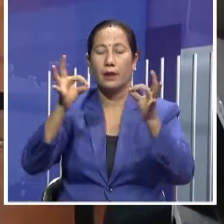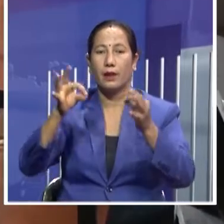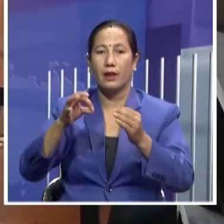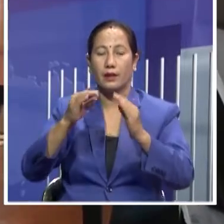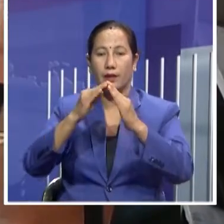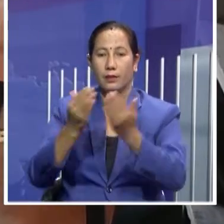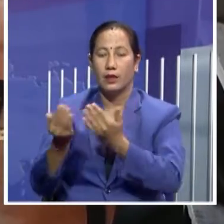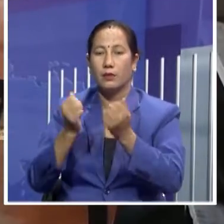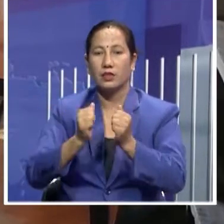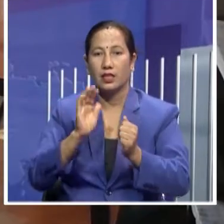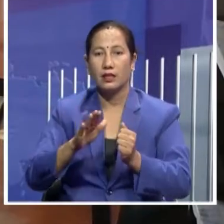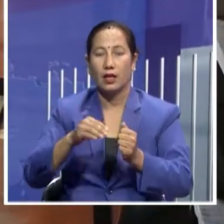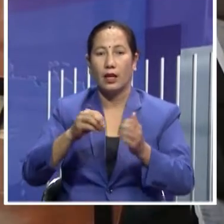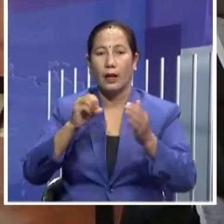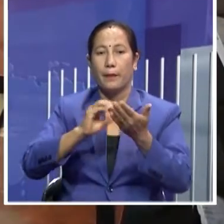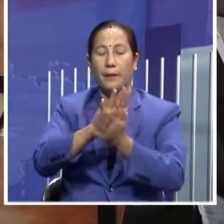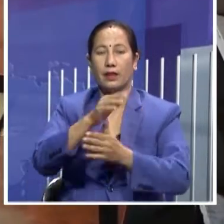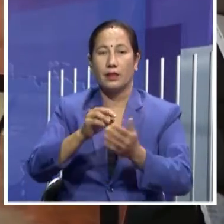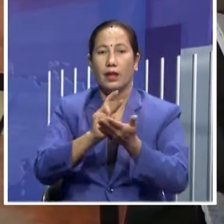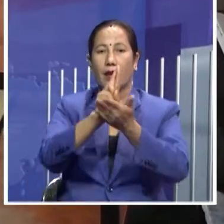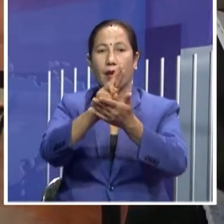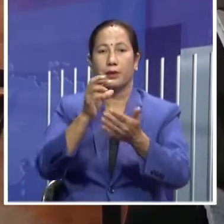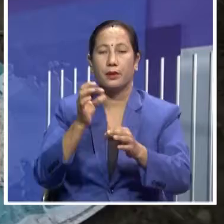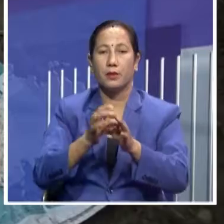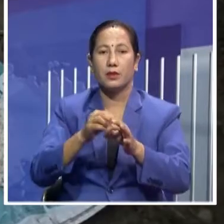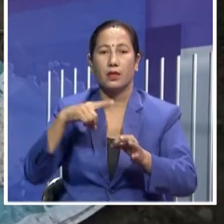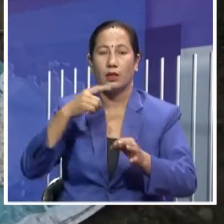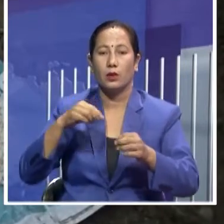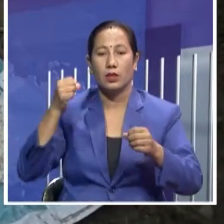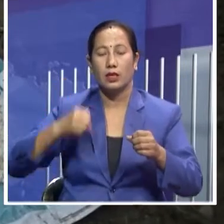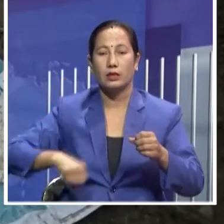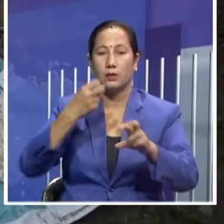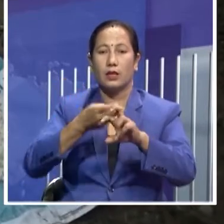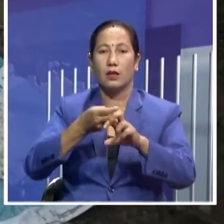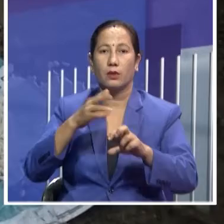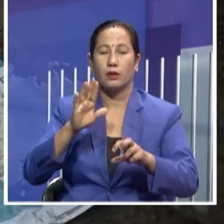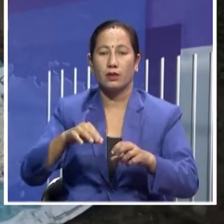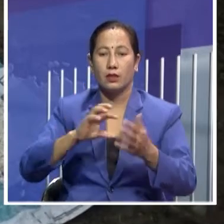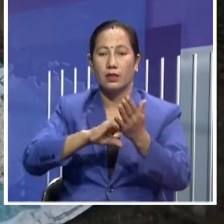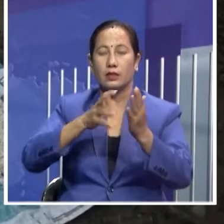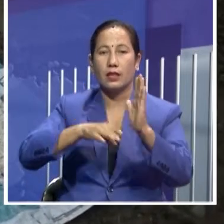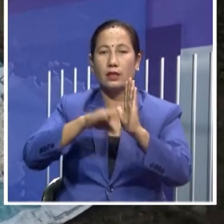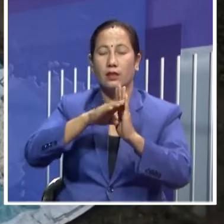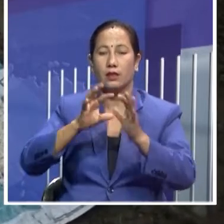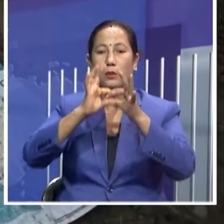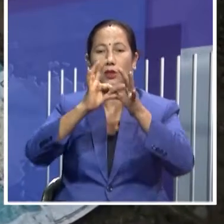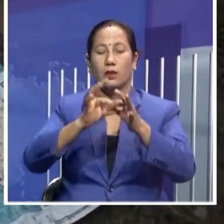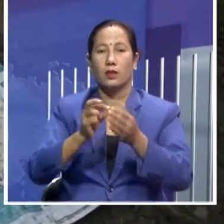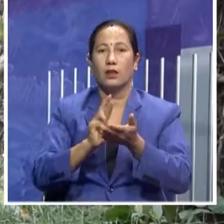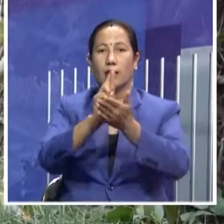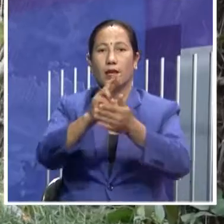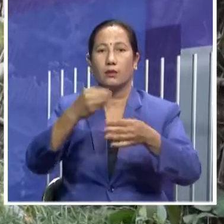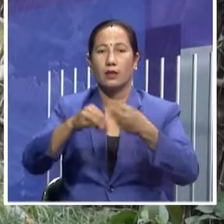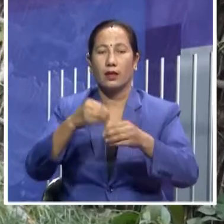आश्रय लिइरहेका छन्। बाढी प्रभावितहरूलाई राहतको व्यवस्था नहुँदा जनजीवन कष्टकर बनेको छ। स्थानीय तहसँग समन्वय गरी राहत वितरणका